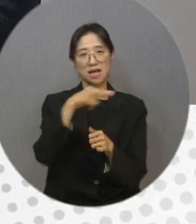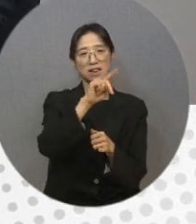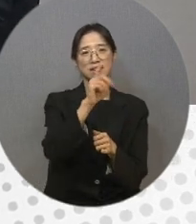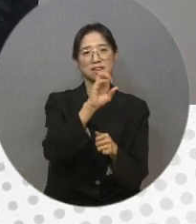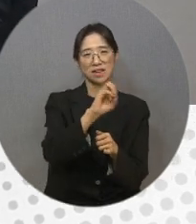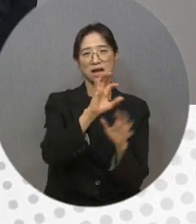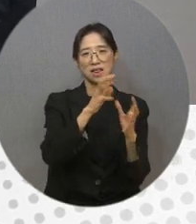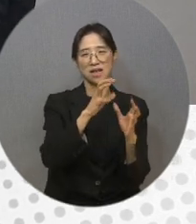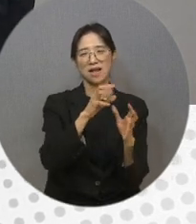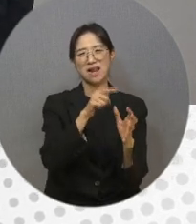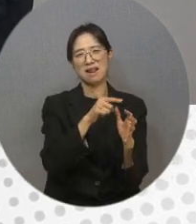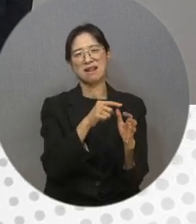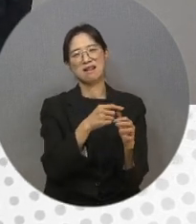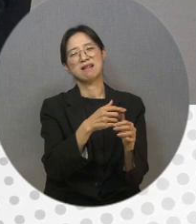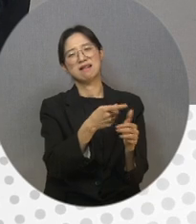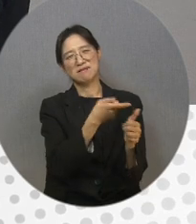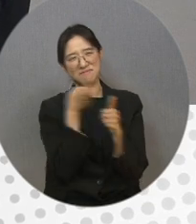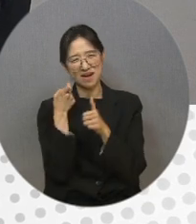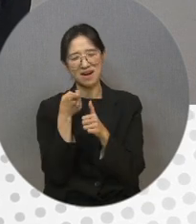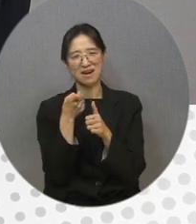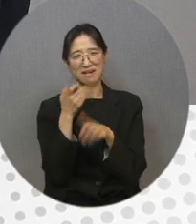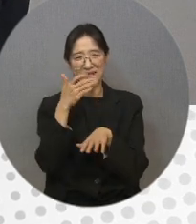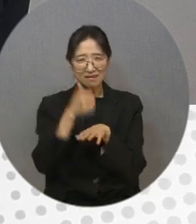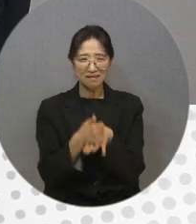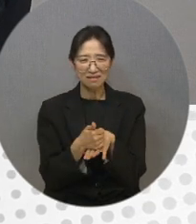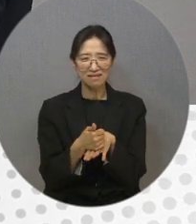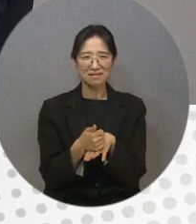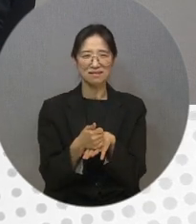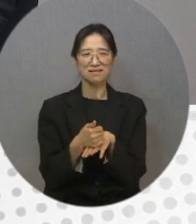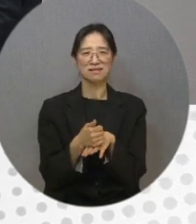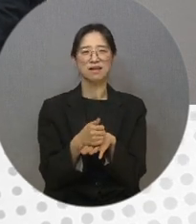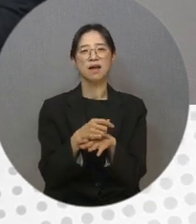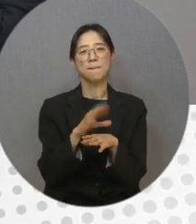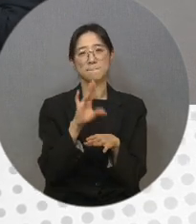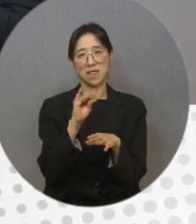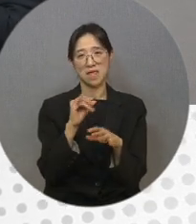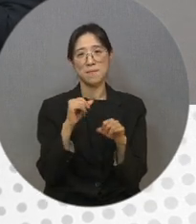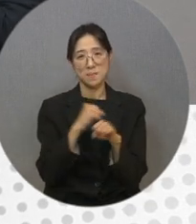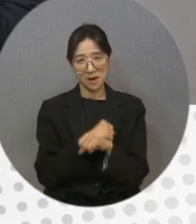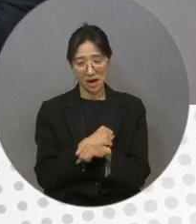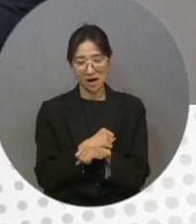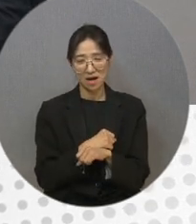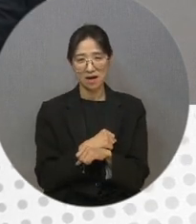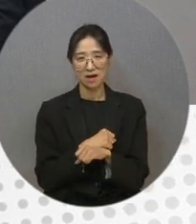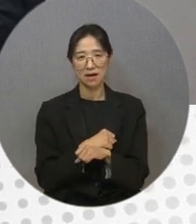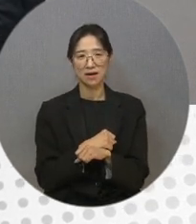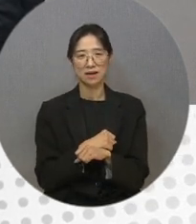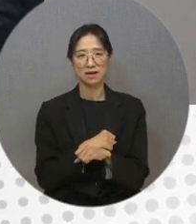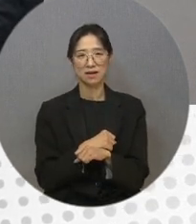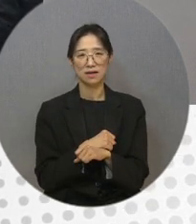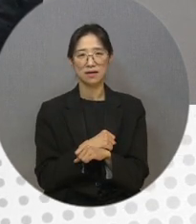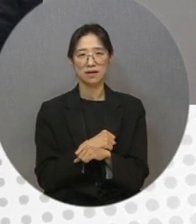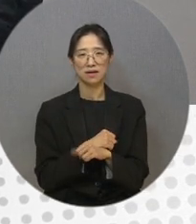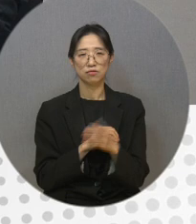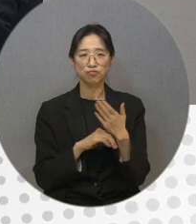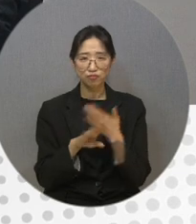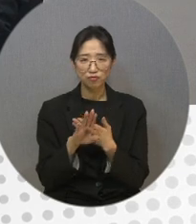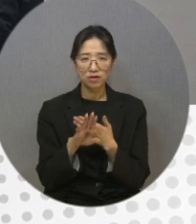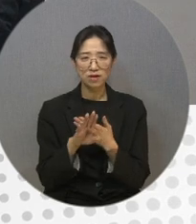당을 수석거려서 여기 와서 뒤통수 때리고 여기서 뒤통수 때리면서 백제가 멸망해버립니다. 백제가 멸망하고